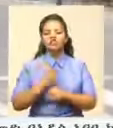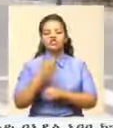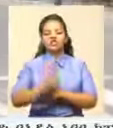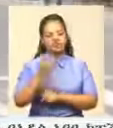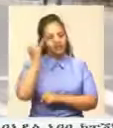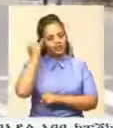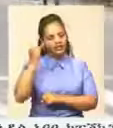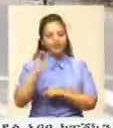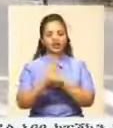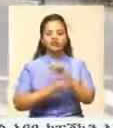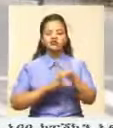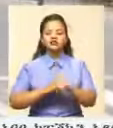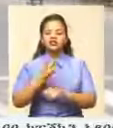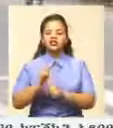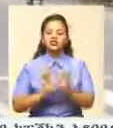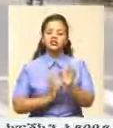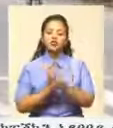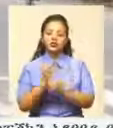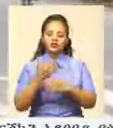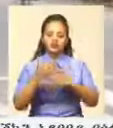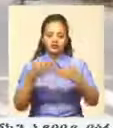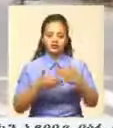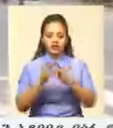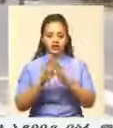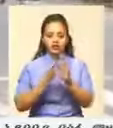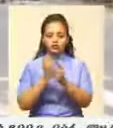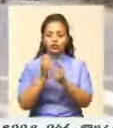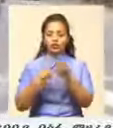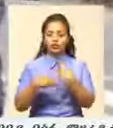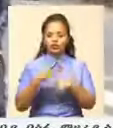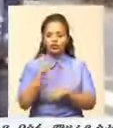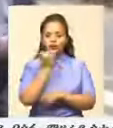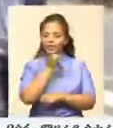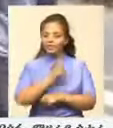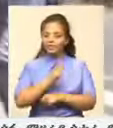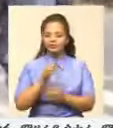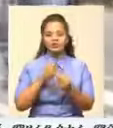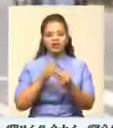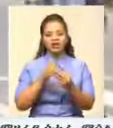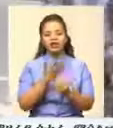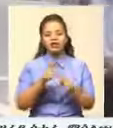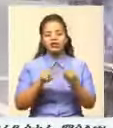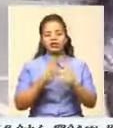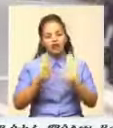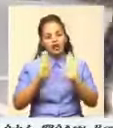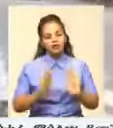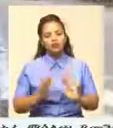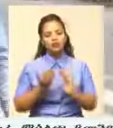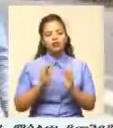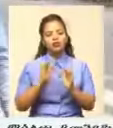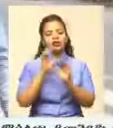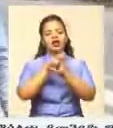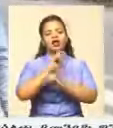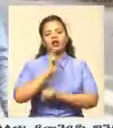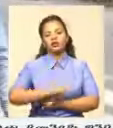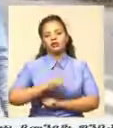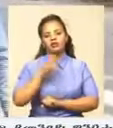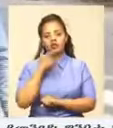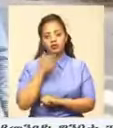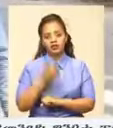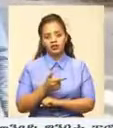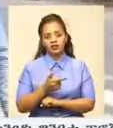ሐሳብ ሀገርን የሚያሻግር የዲሞክራሲ ግንባታ ስርዓት ይዞ ከመጣ ማንንም ይምራ ነገር ግን ሰላማዊ ሆኖ መጠናቀቅ አለበት